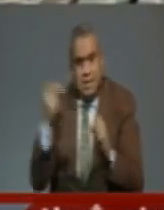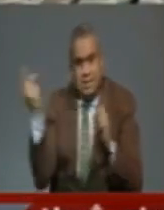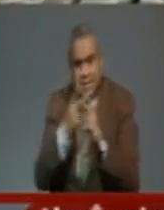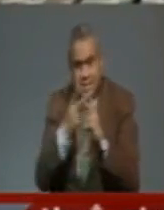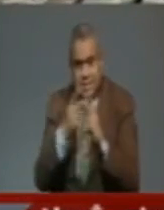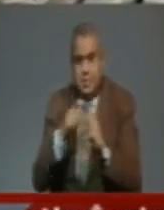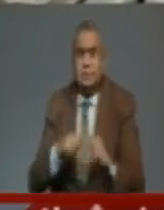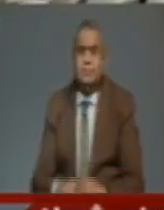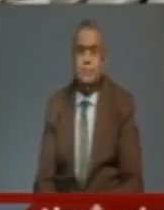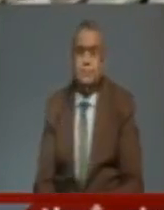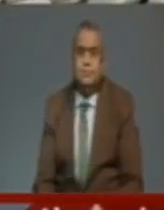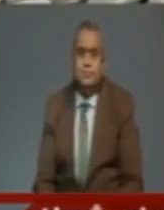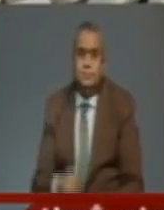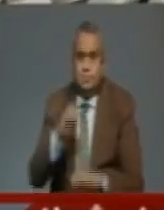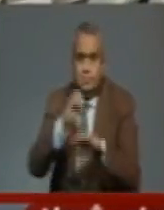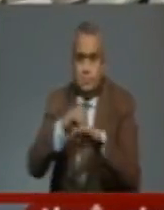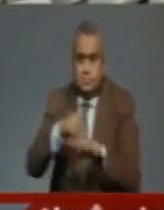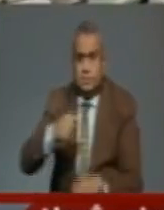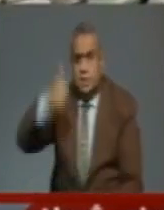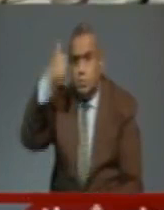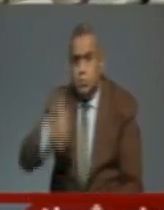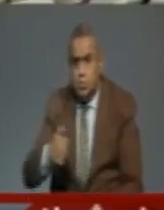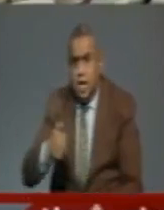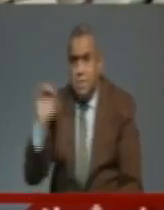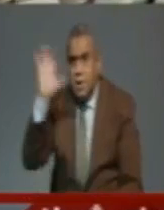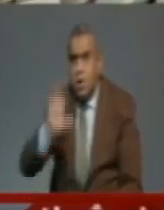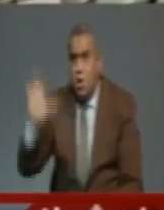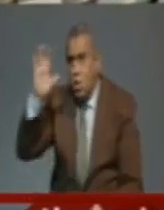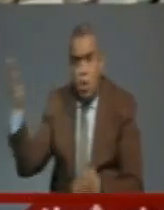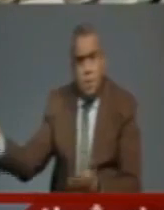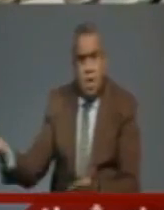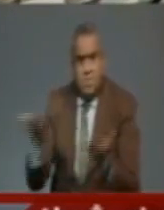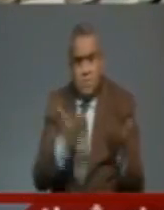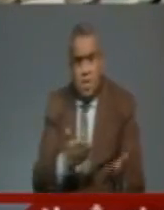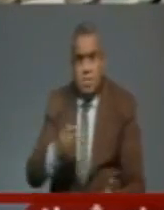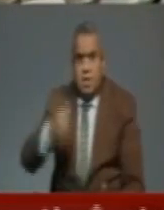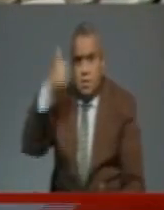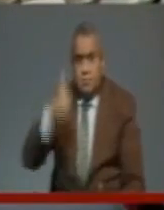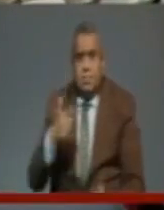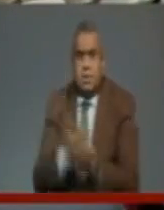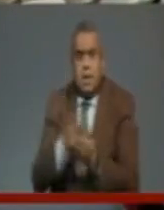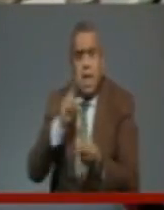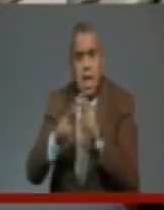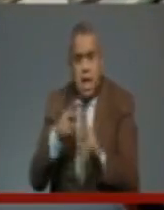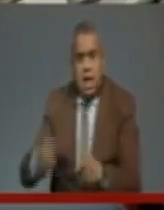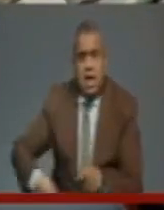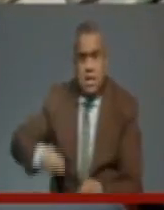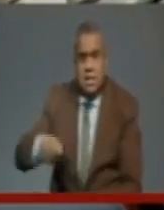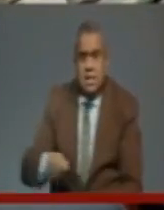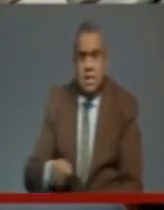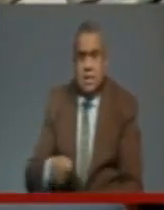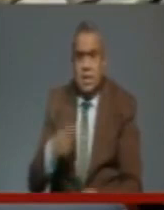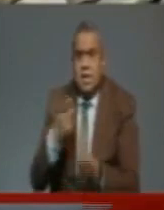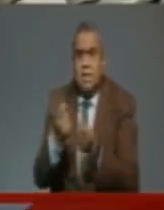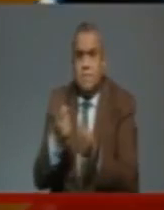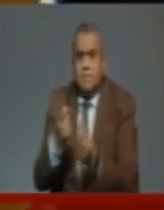كنا بنعمل نقول للمستثمر خش اعمل الحاجه ونديله صرف، مش